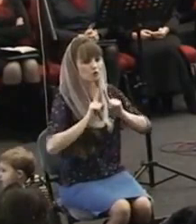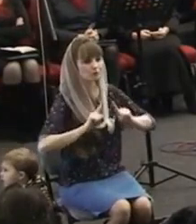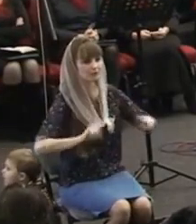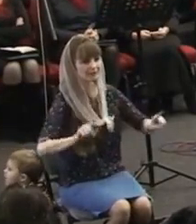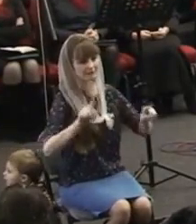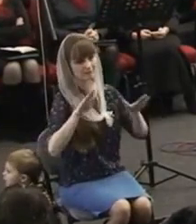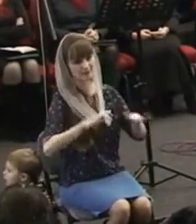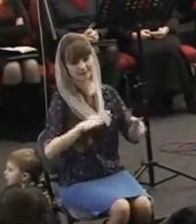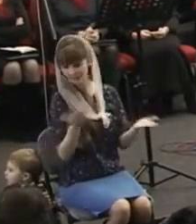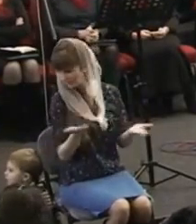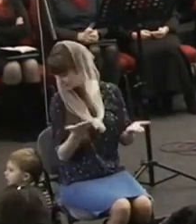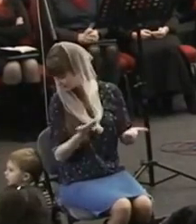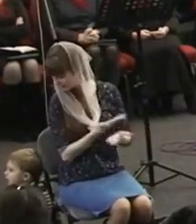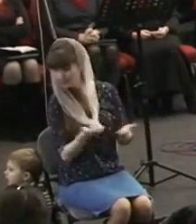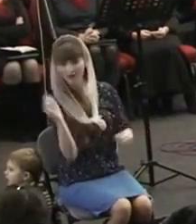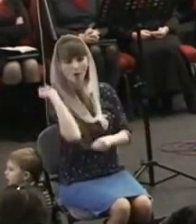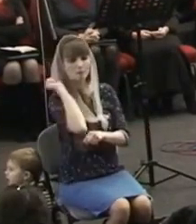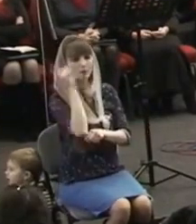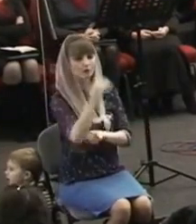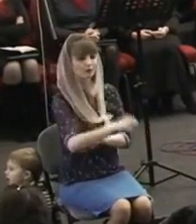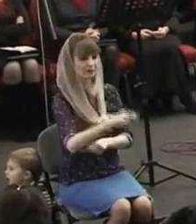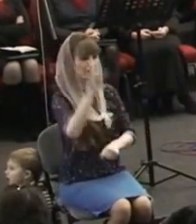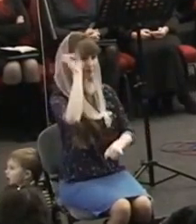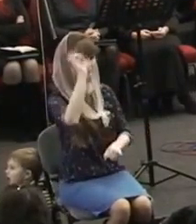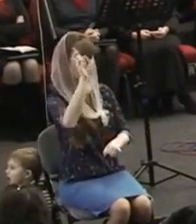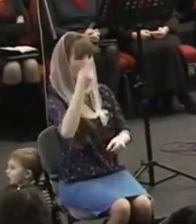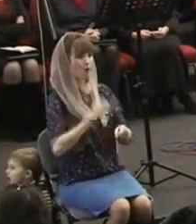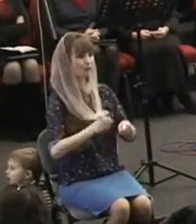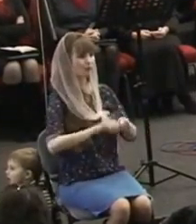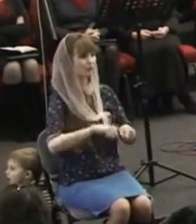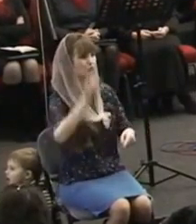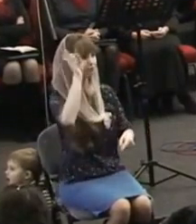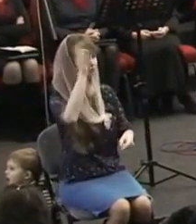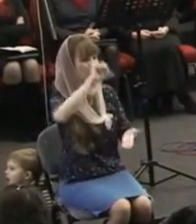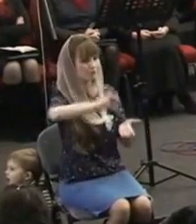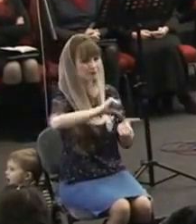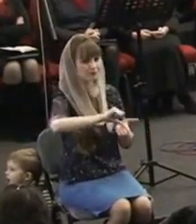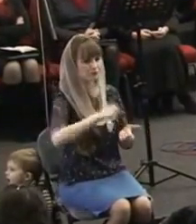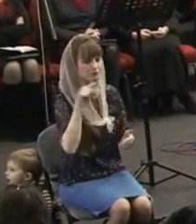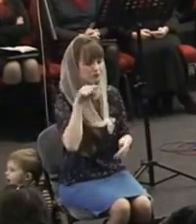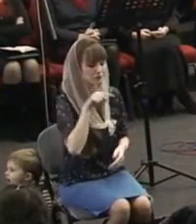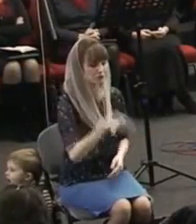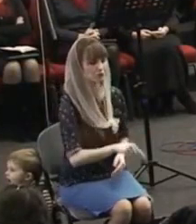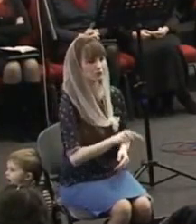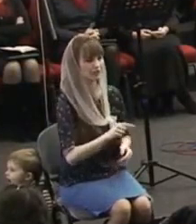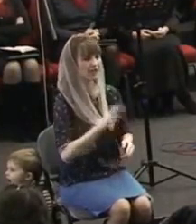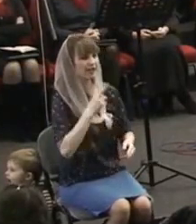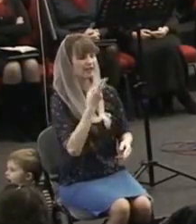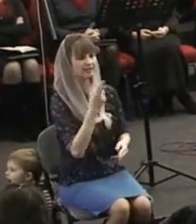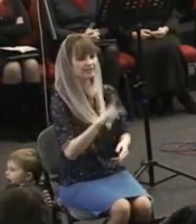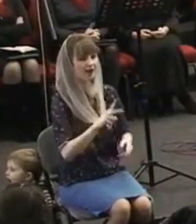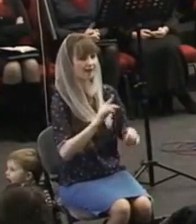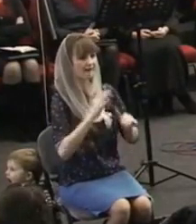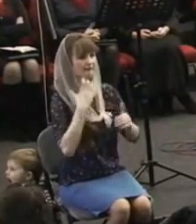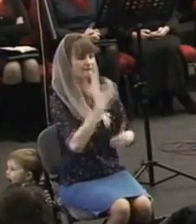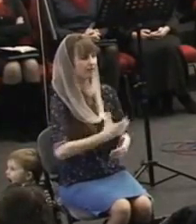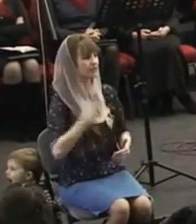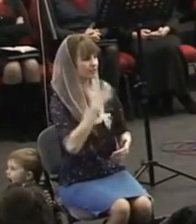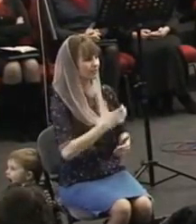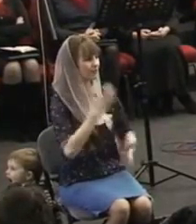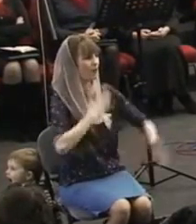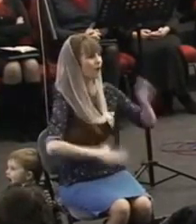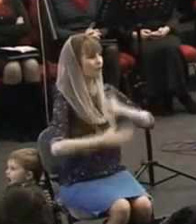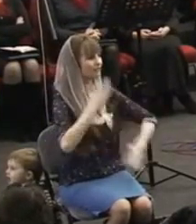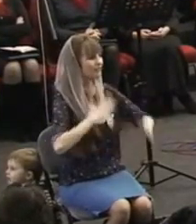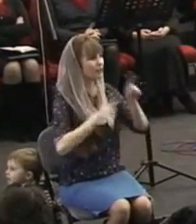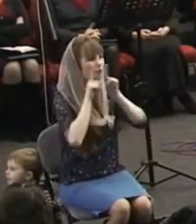ми поклоняємося йому. Чому? Бо він є тут. Як важливо в такі моменти надзвичайно радіти, коли їдеш в 27-му і